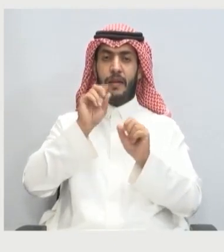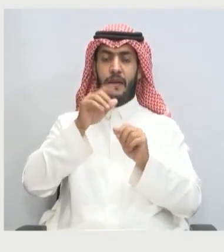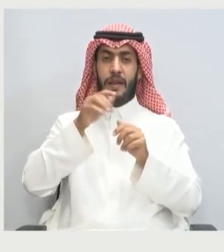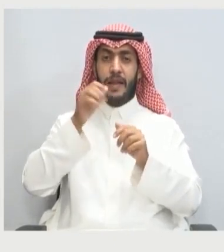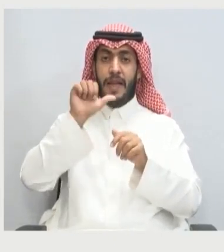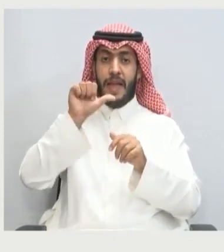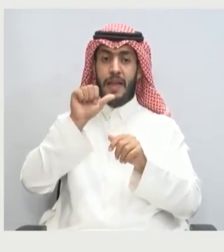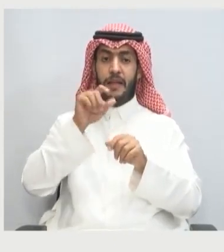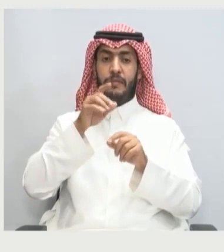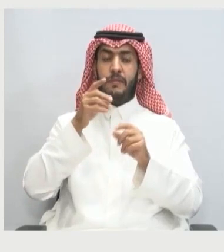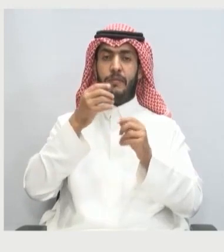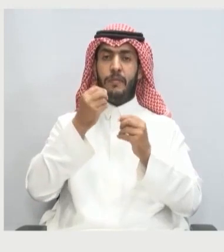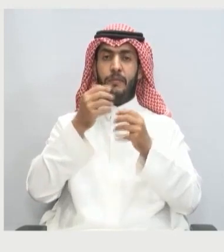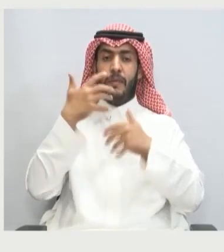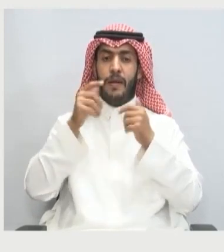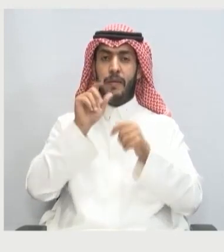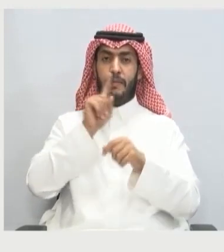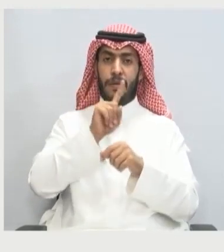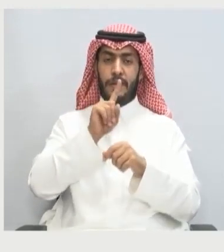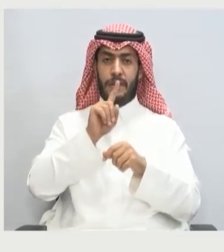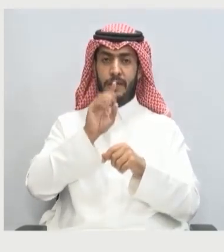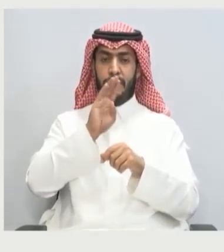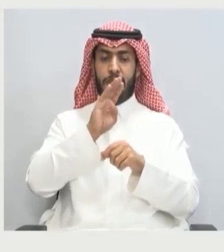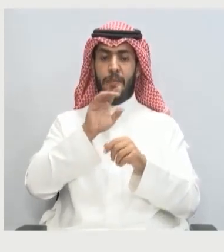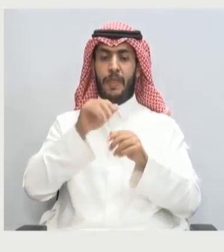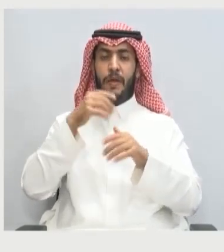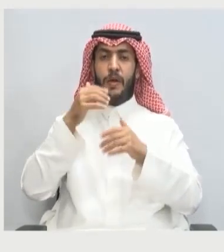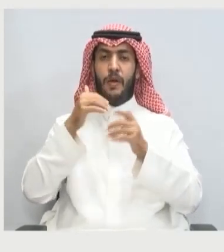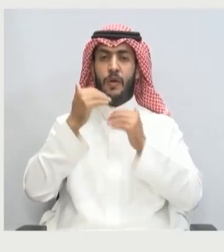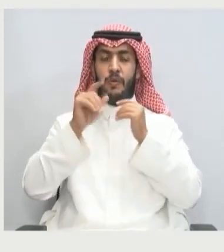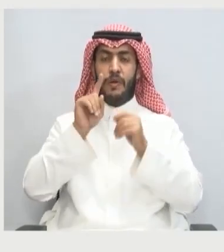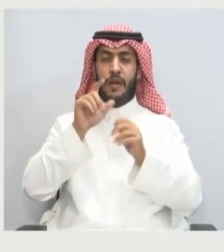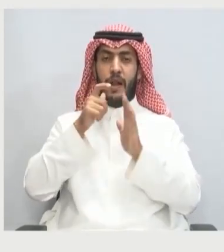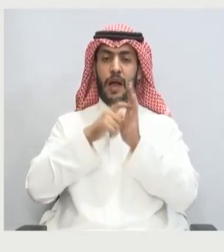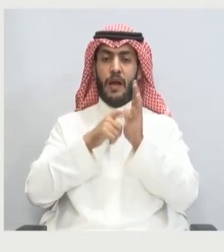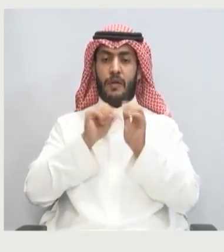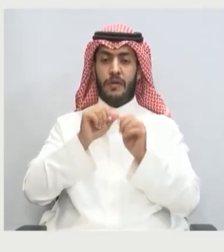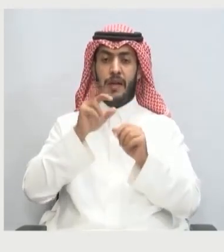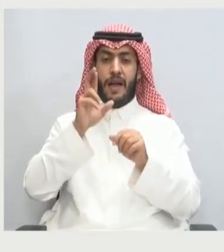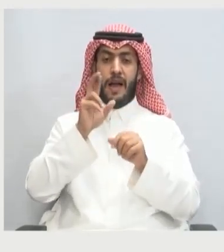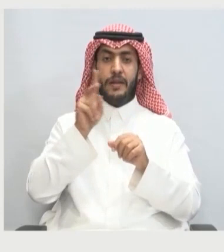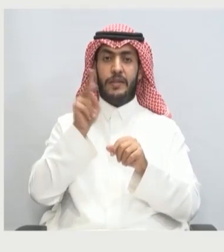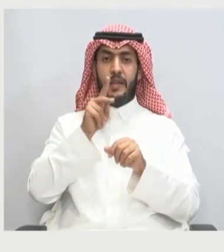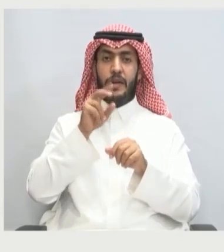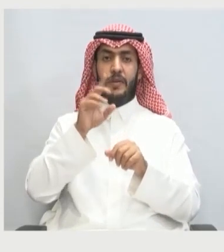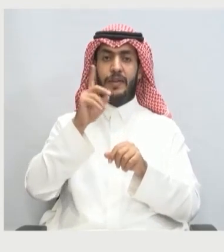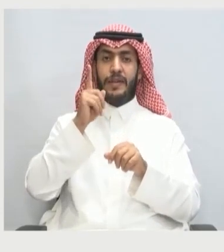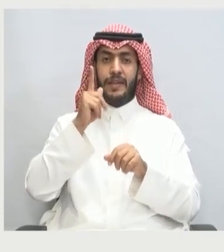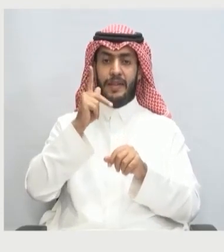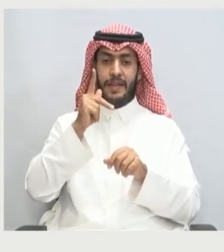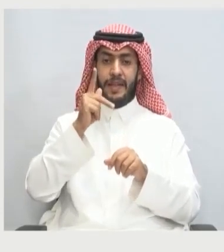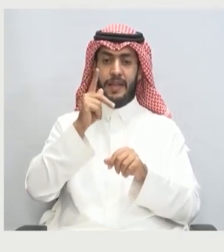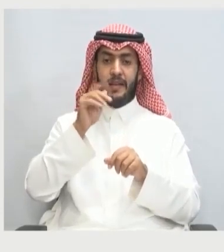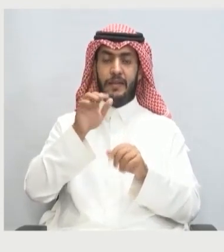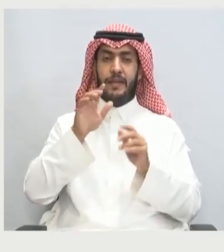الماده اي تعطيني الماده ب وهو في خطوه واحده اذا سيكون القانون عباره عن ار تساوي ك